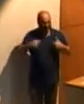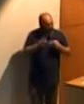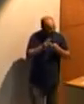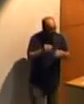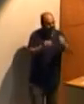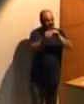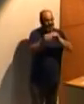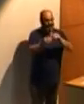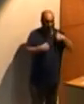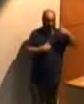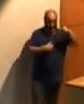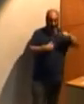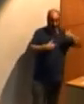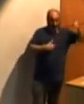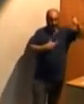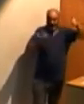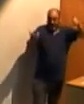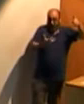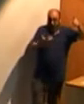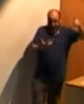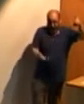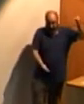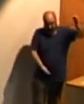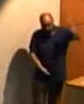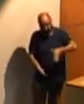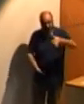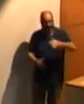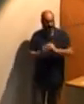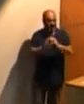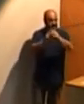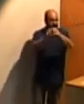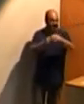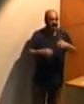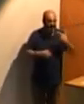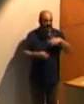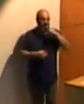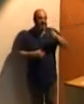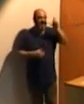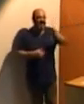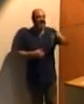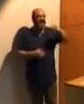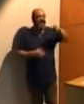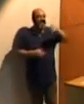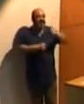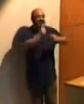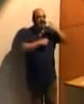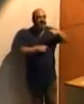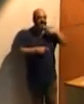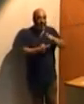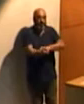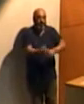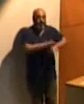l'étude créatures d'une volonté de réussite barral elohim au commencement dieu créa